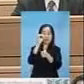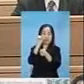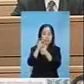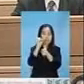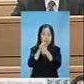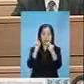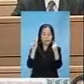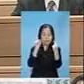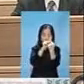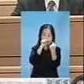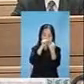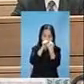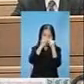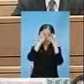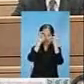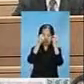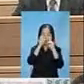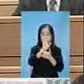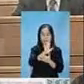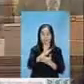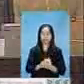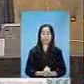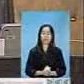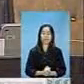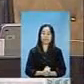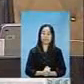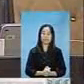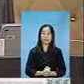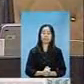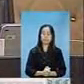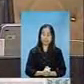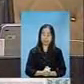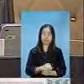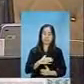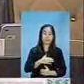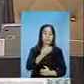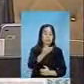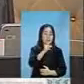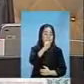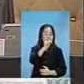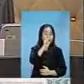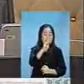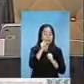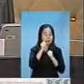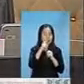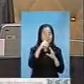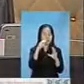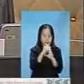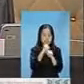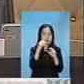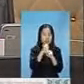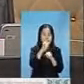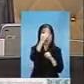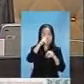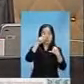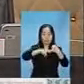ให้อยู่ในประเด็นด้วยครับขอบคุณครับ ไม่ไรครับท่านอาวุธท่านพยายามสรุปได้แล้วนะครับเพราะท่านเป็นคนสุด